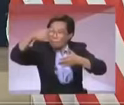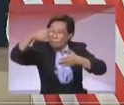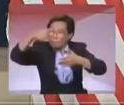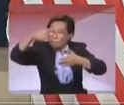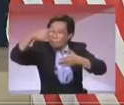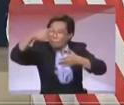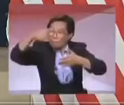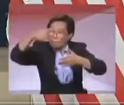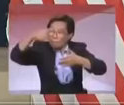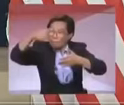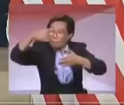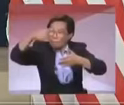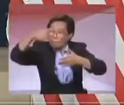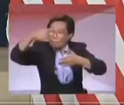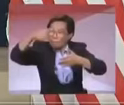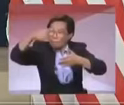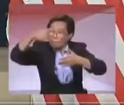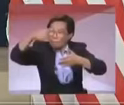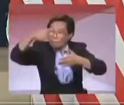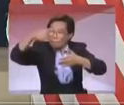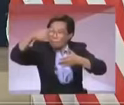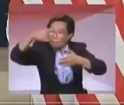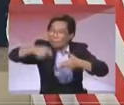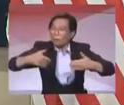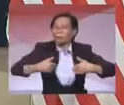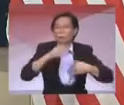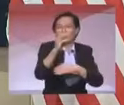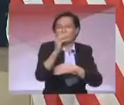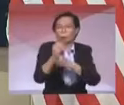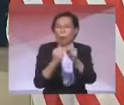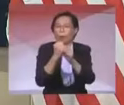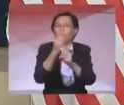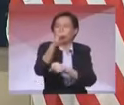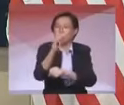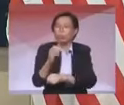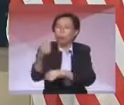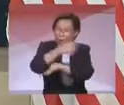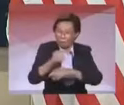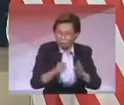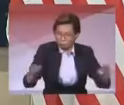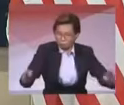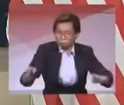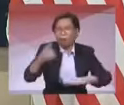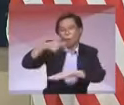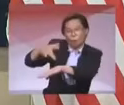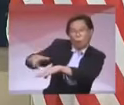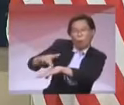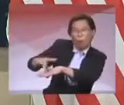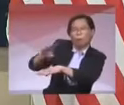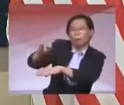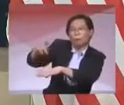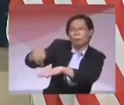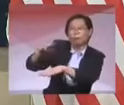must be held within 60 days. Selepas terdapat kekosongan bagi sesuatu